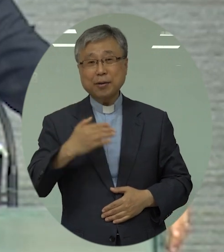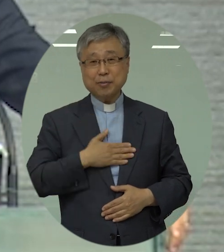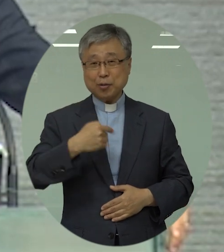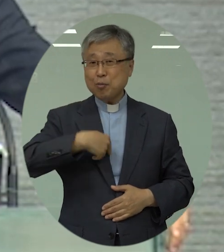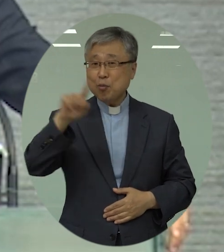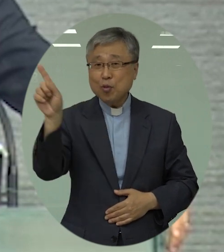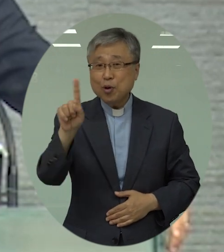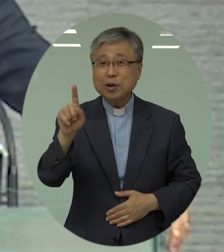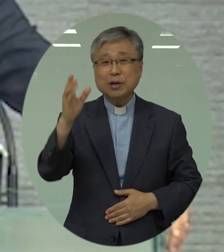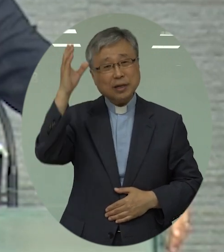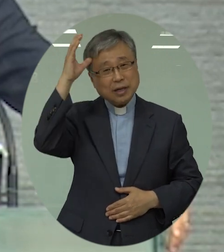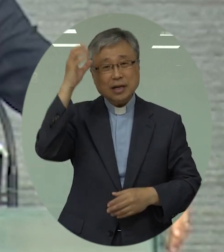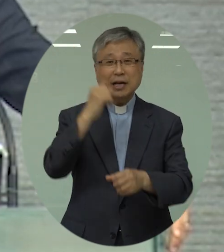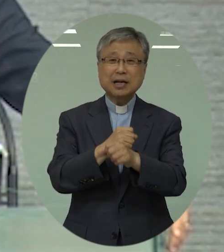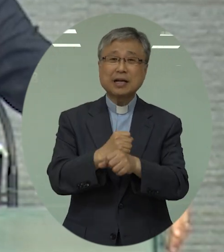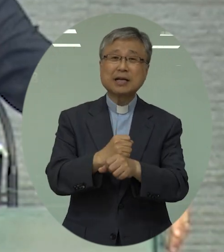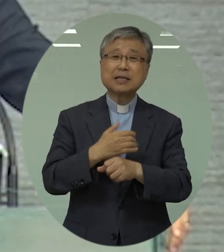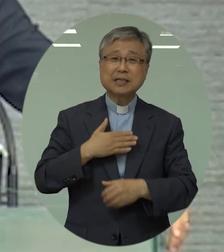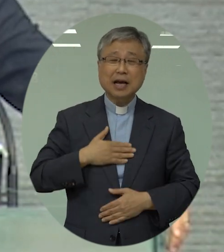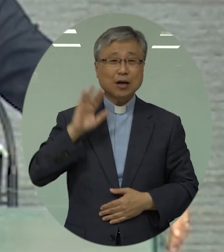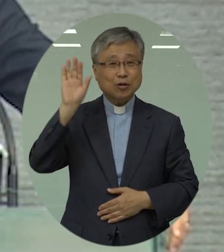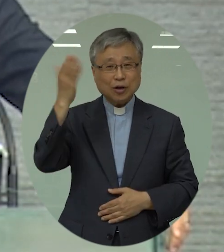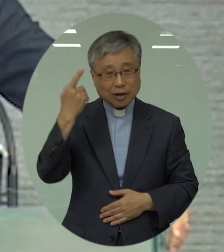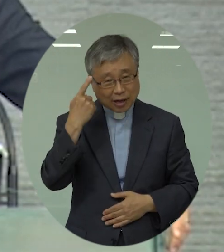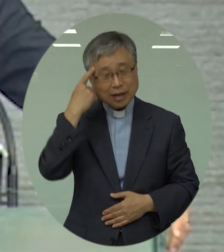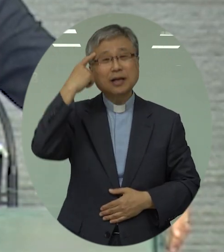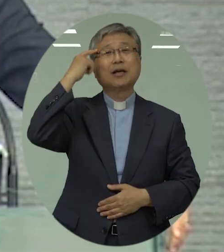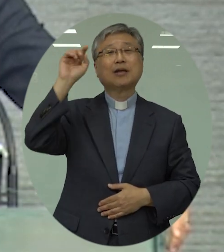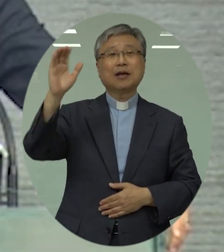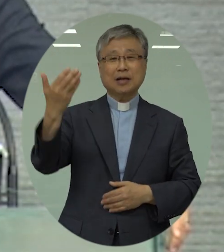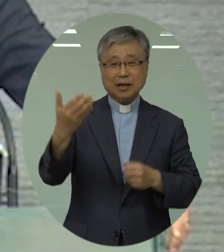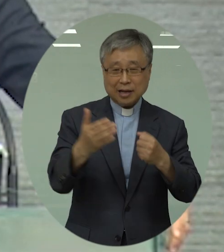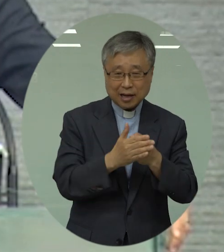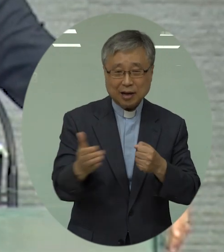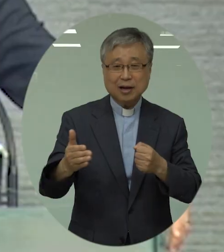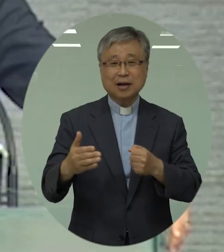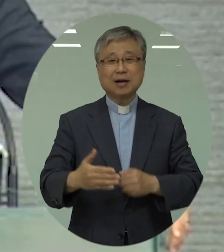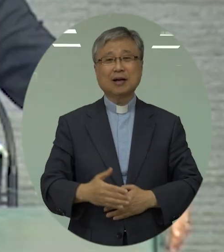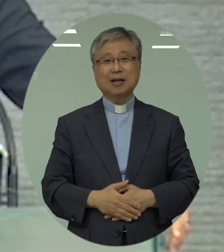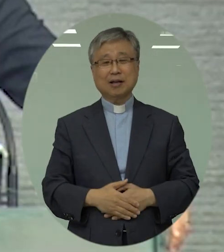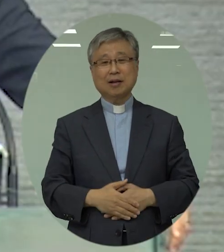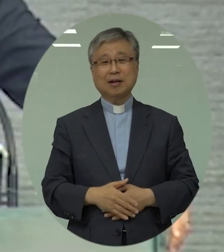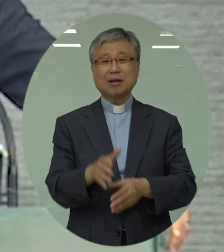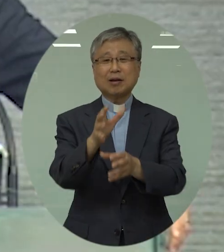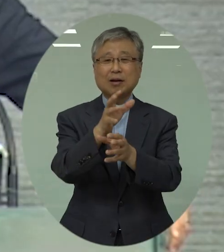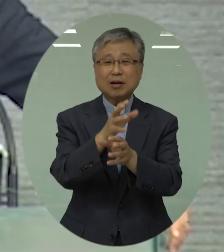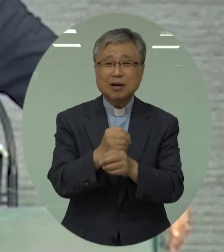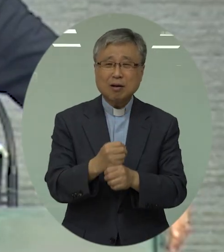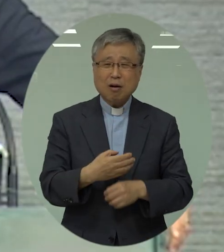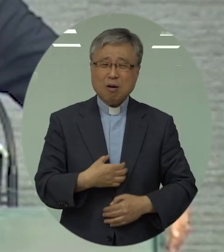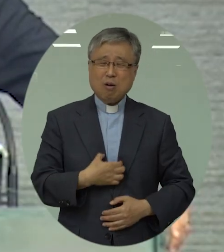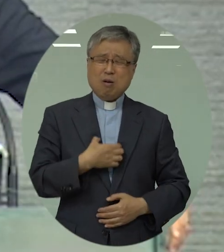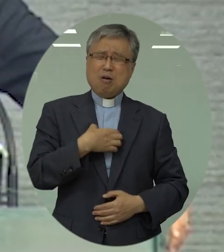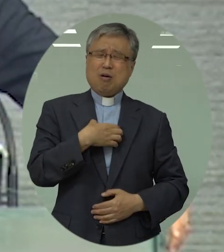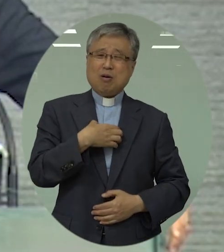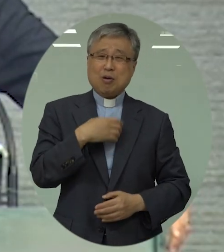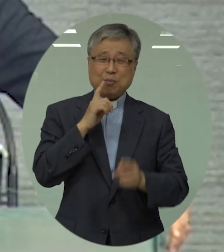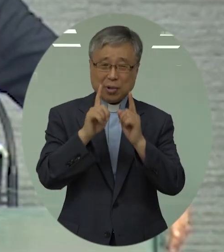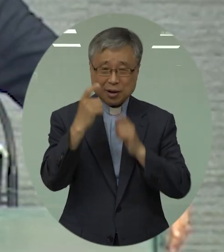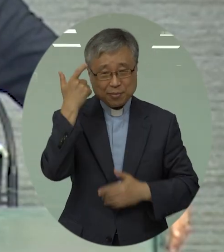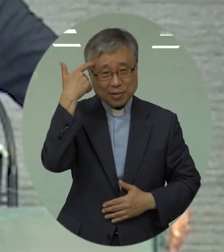나에게 무엇을 기대하는지를 제가 최근에 깨닫게 되었사오니 얼마나 징그러운 소리예요 그게.